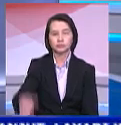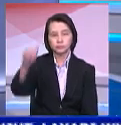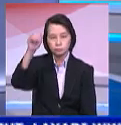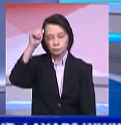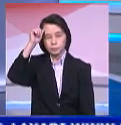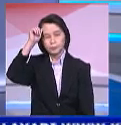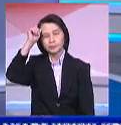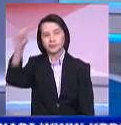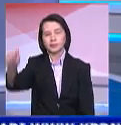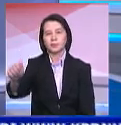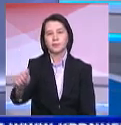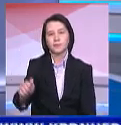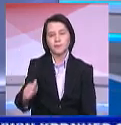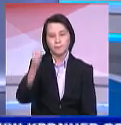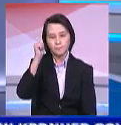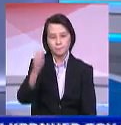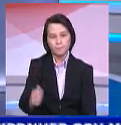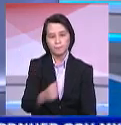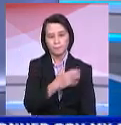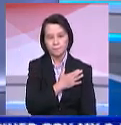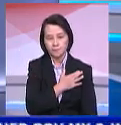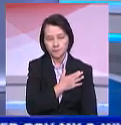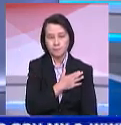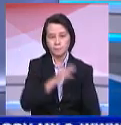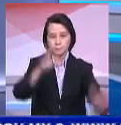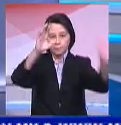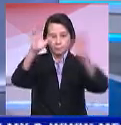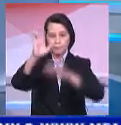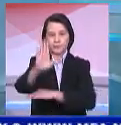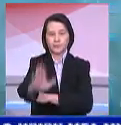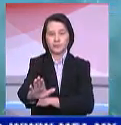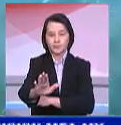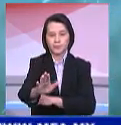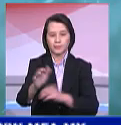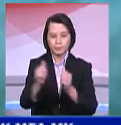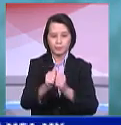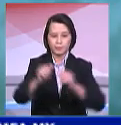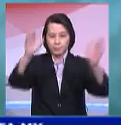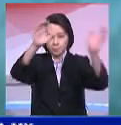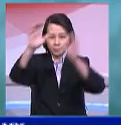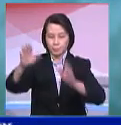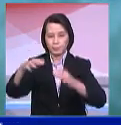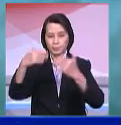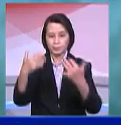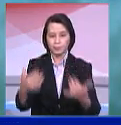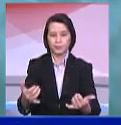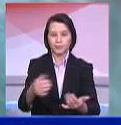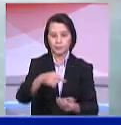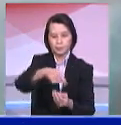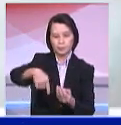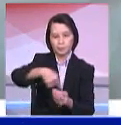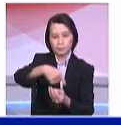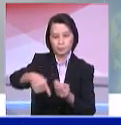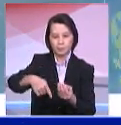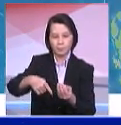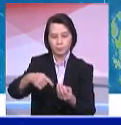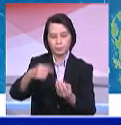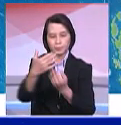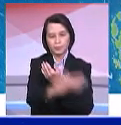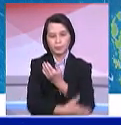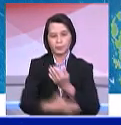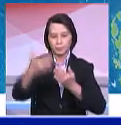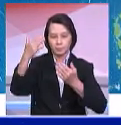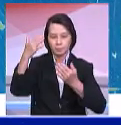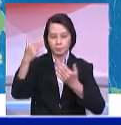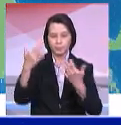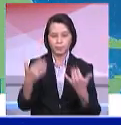Assalamualaikum dan salam sejahtera. Laporan cuaca petang ini kita mulakan dengan keadaan cuaca semasa di sekitar negeri-negeri di